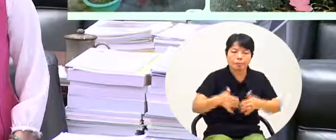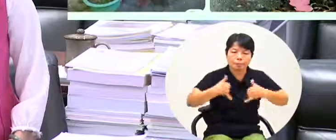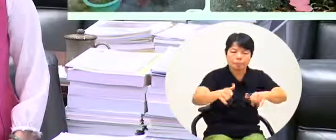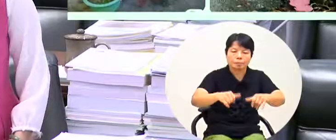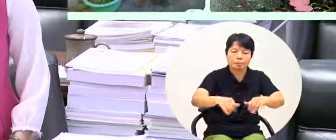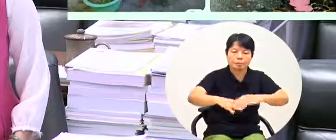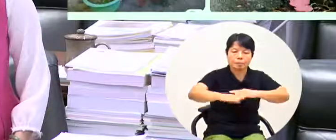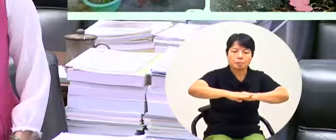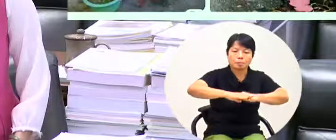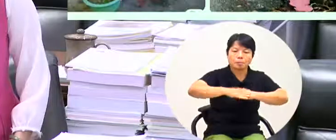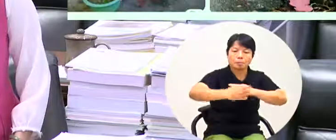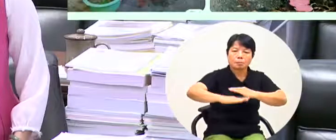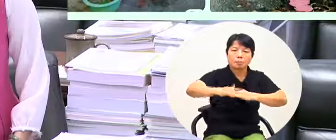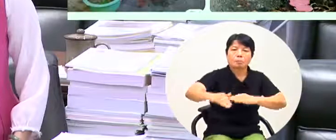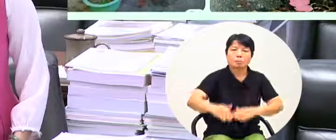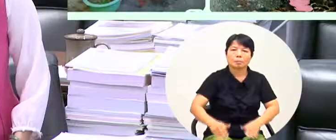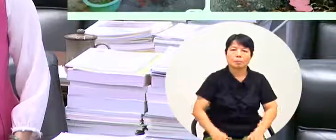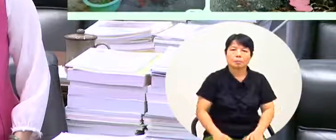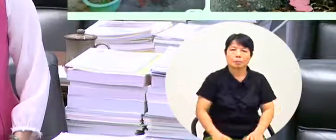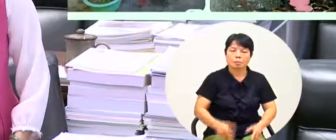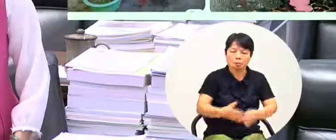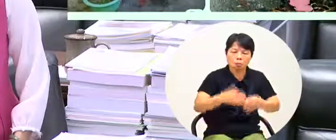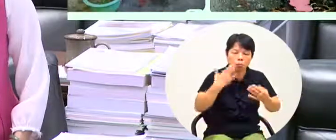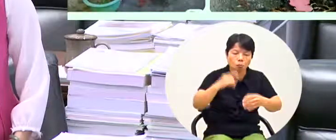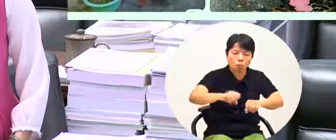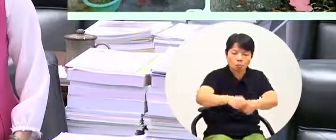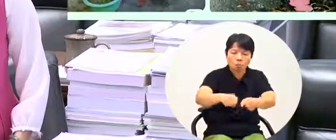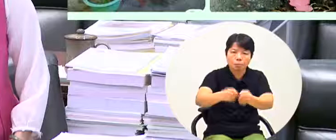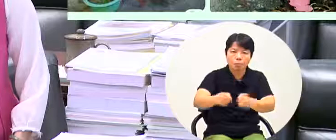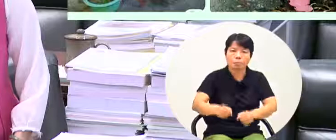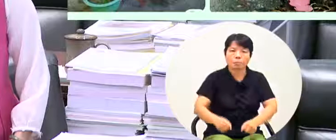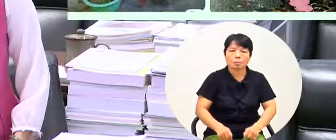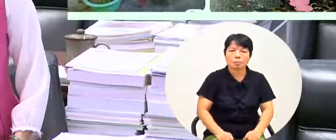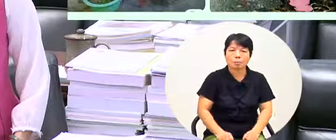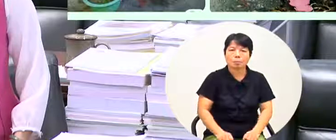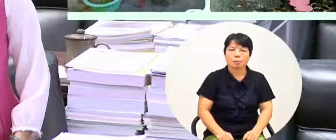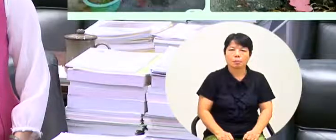哈，我想先谈这个哈，这个是一个